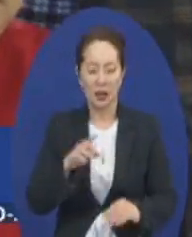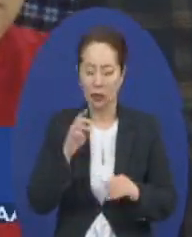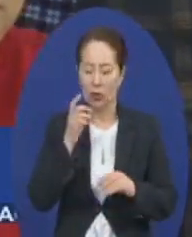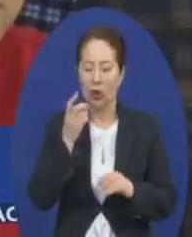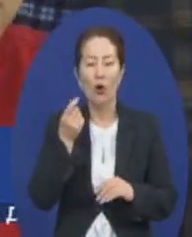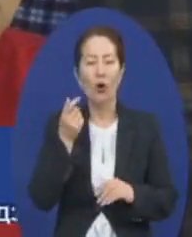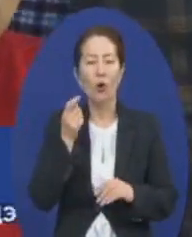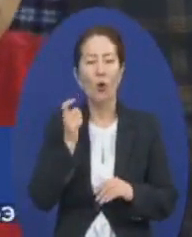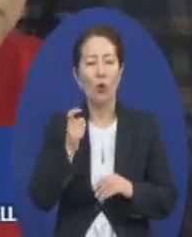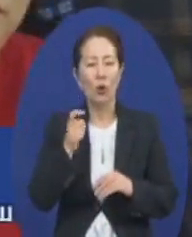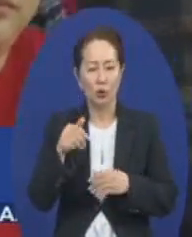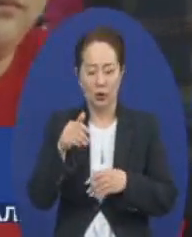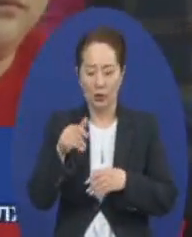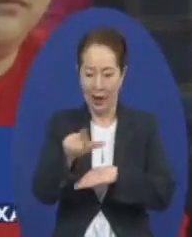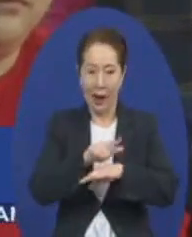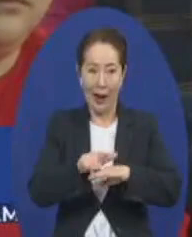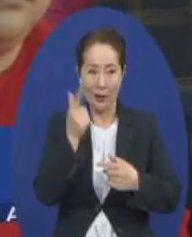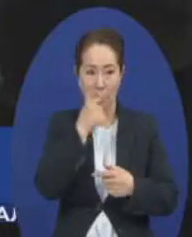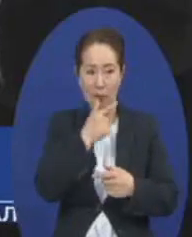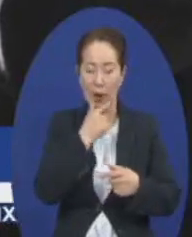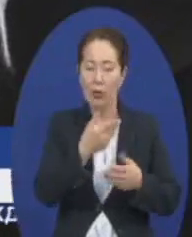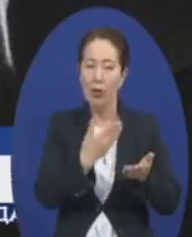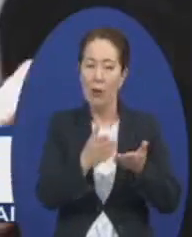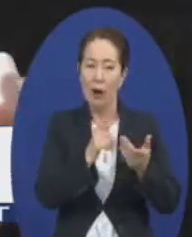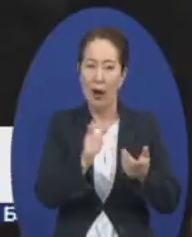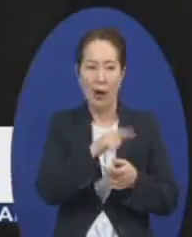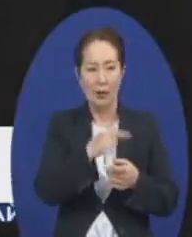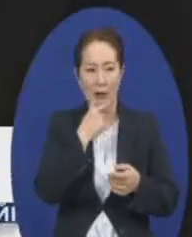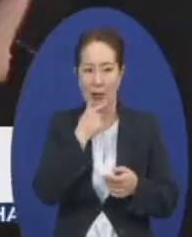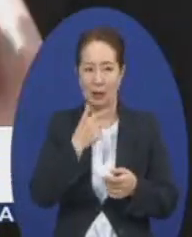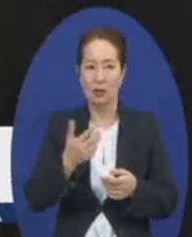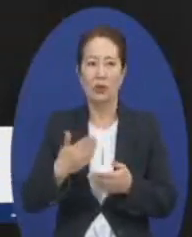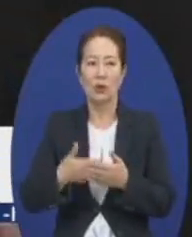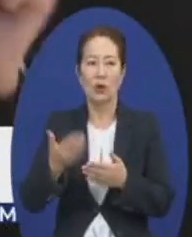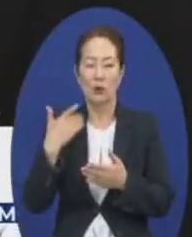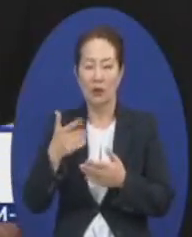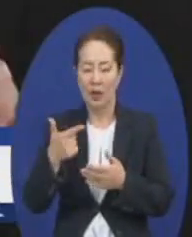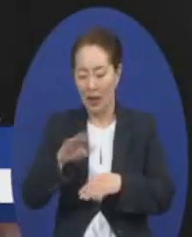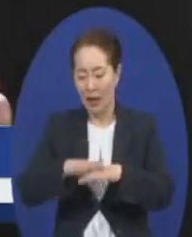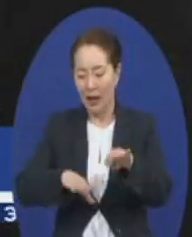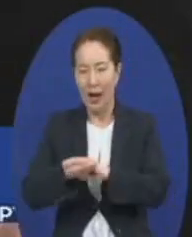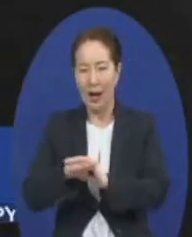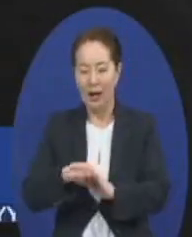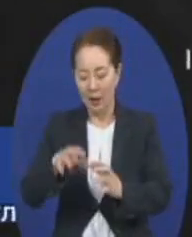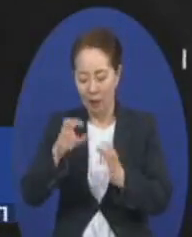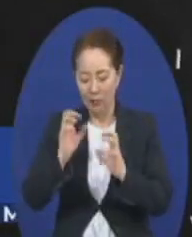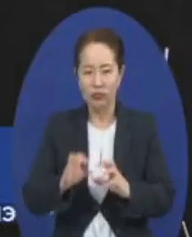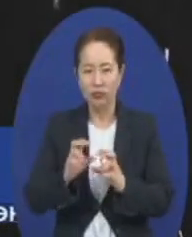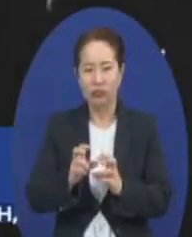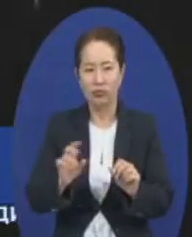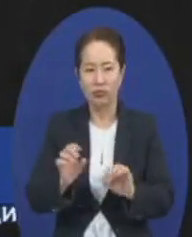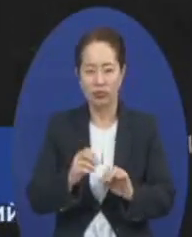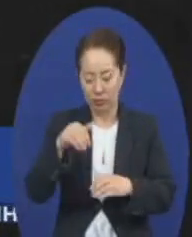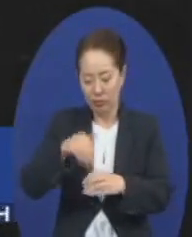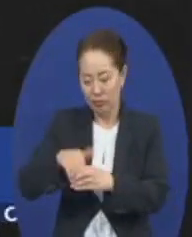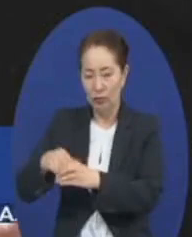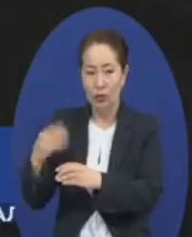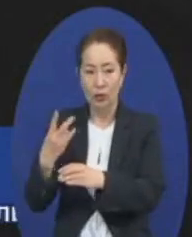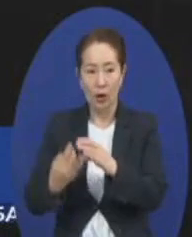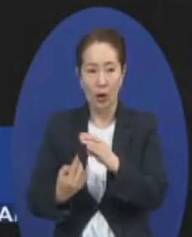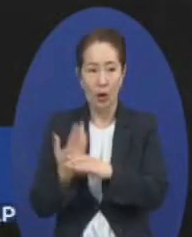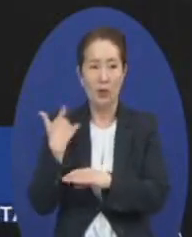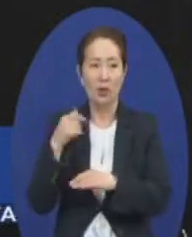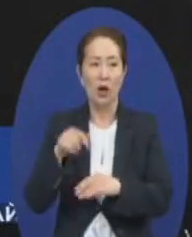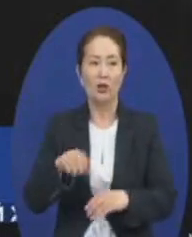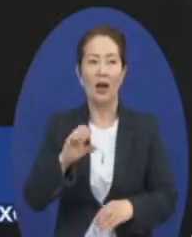яг нэг тогтсон одоо бидэрс тийм борлуулалтын цэг бас байдгүй. Хуучин гараар одоо нүдэд бөөм бөөн шороогоо нүдэд ногоогоо